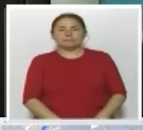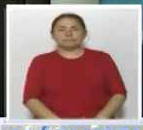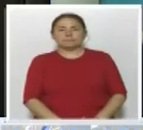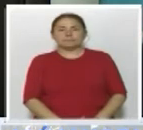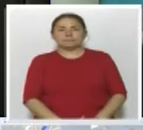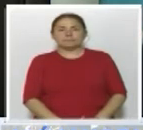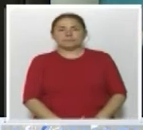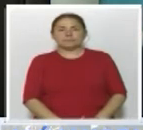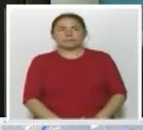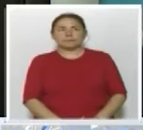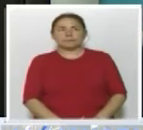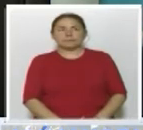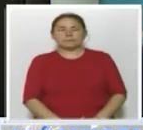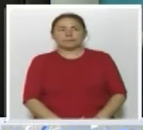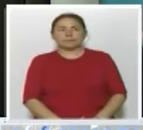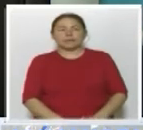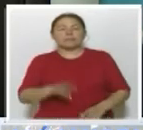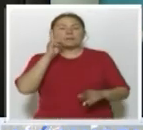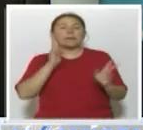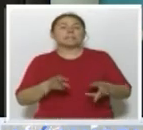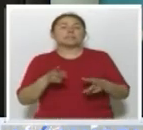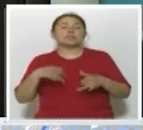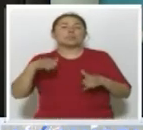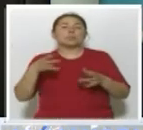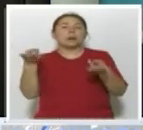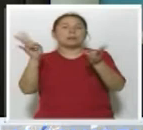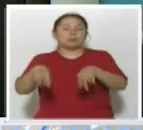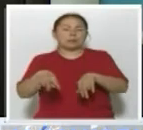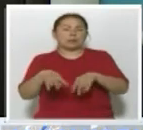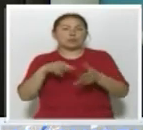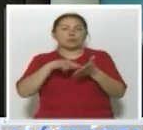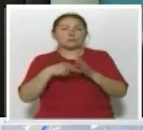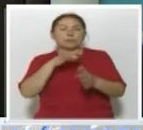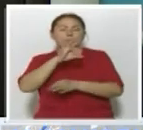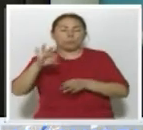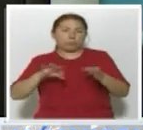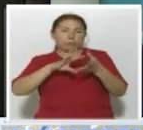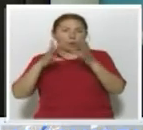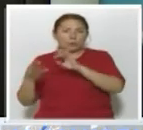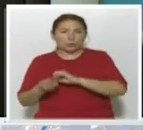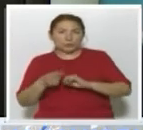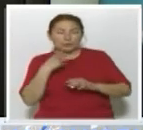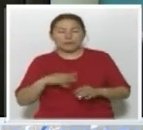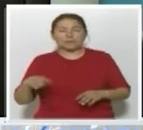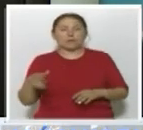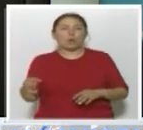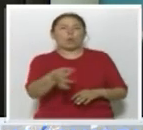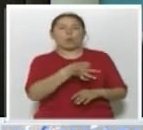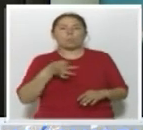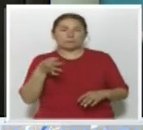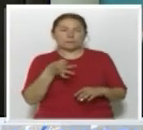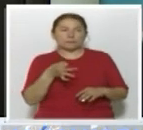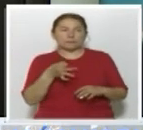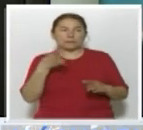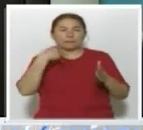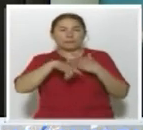белгісіз сөмке жатқан анықталды. Сол жерде жоспар бойынша барлық Маңғыстау облысының ішкі